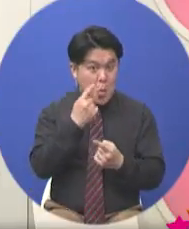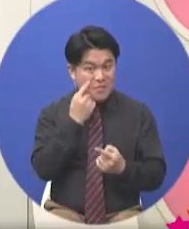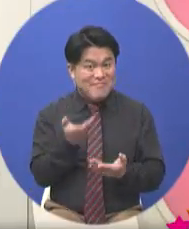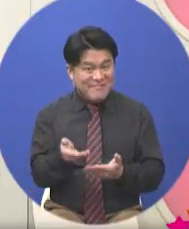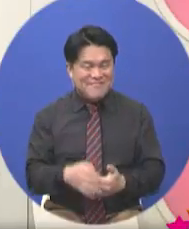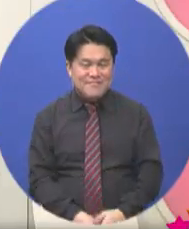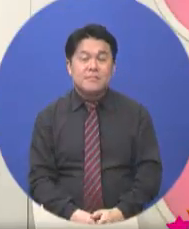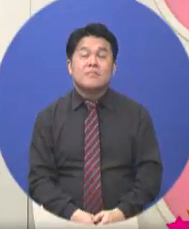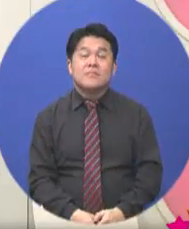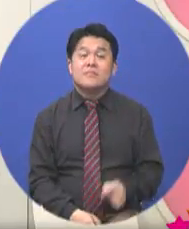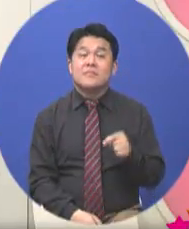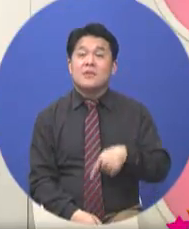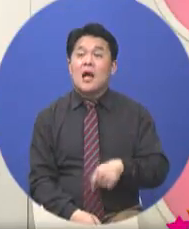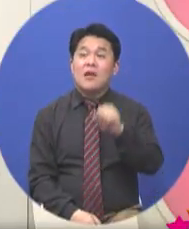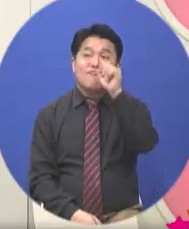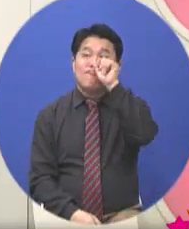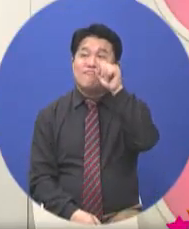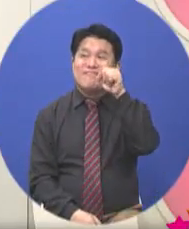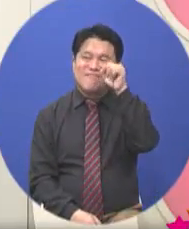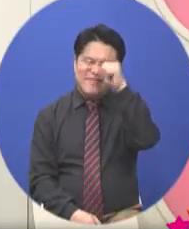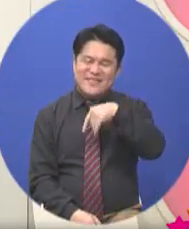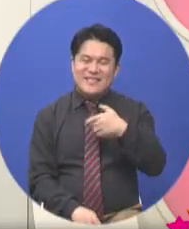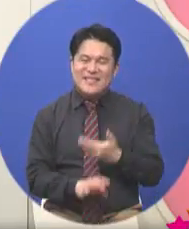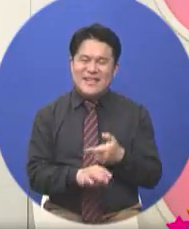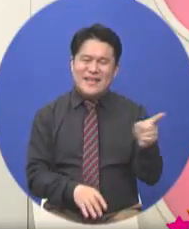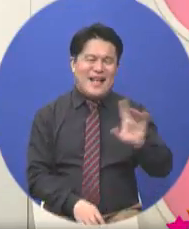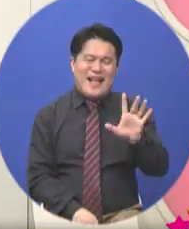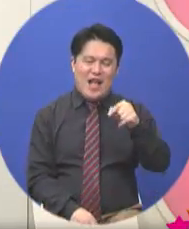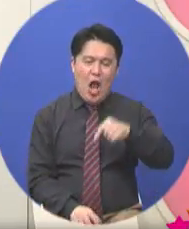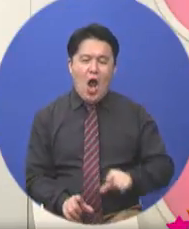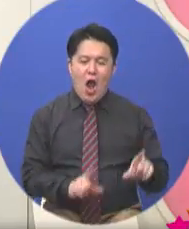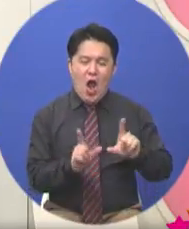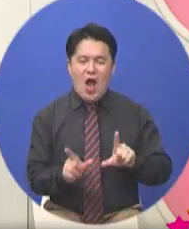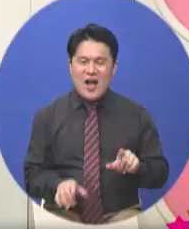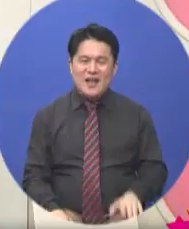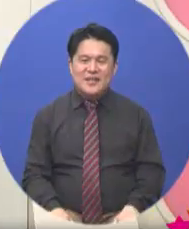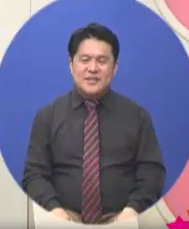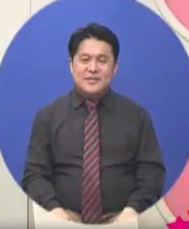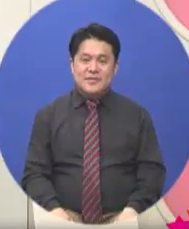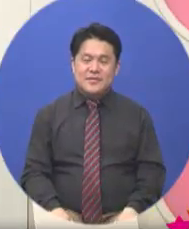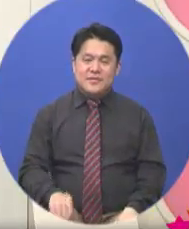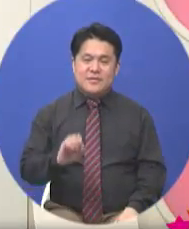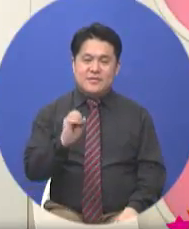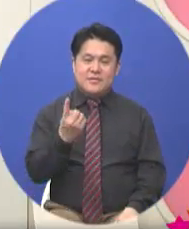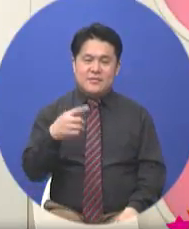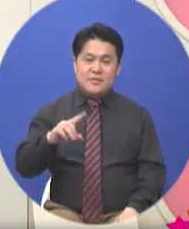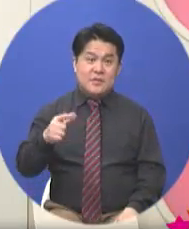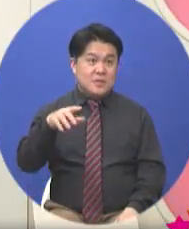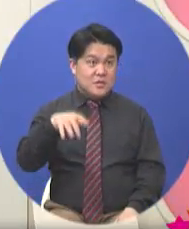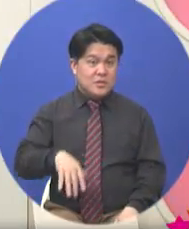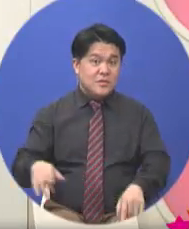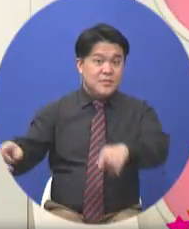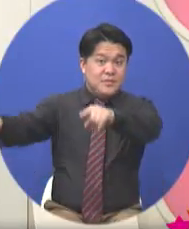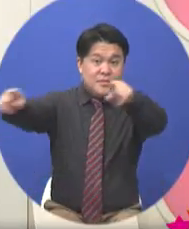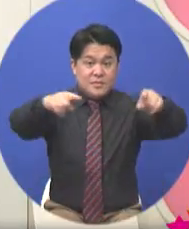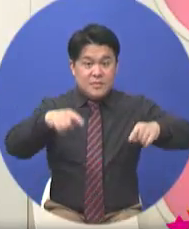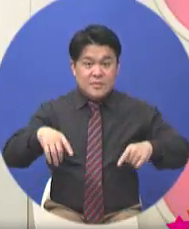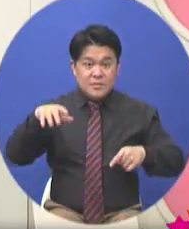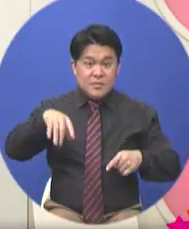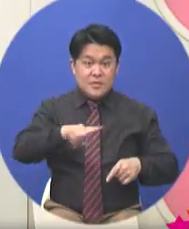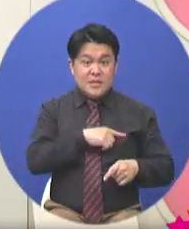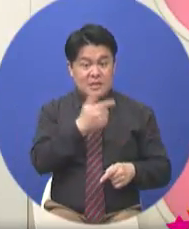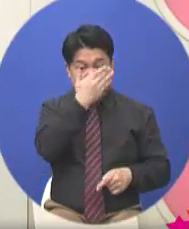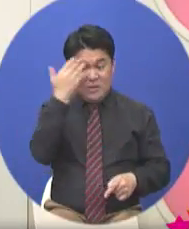오산. 그냥 여기가 좋으니까 이렇게 못 떠나 오래 살아요. 아, 그래요? 왜냐면 오산이요. 네. 오산이 전국에서 가장